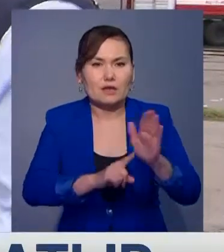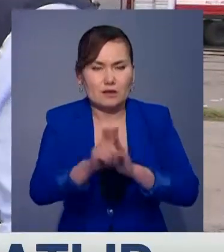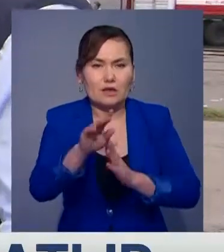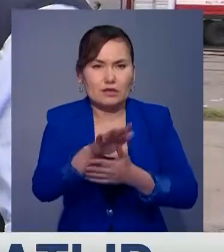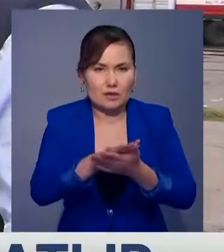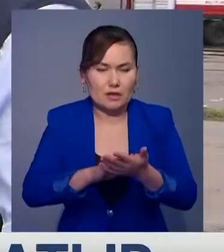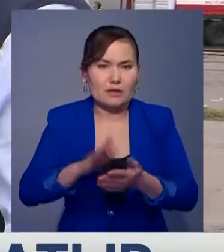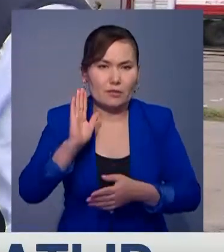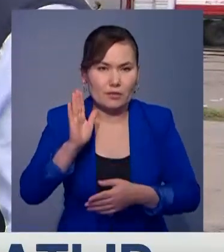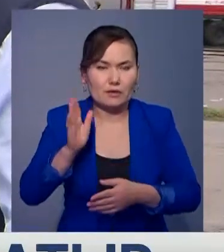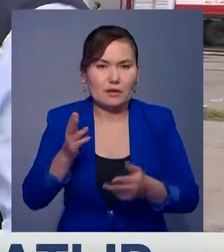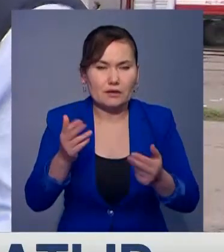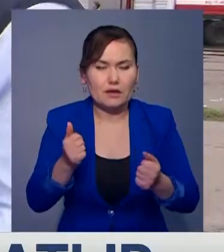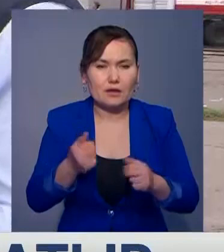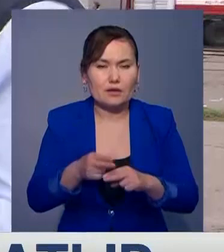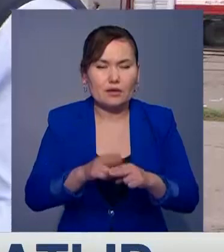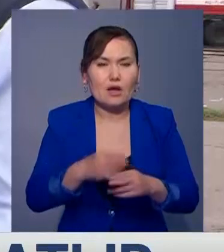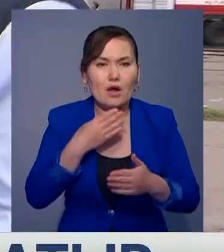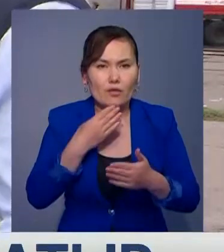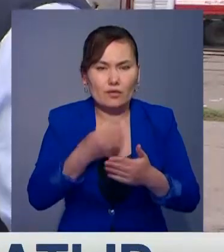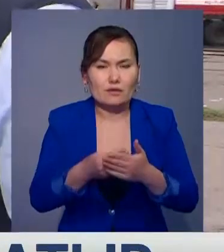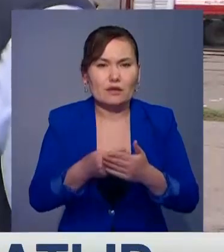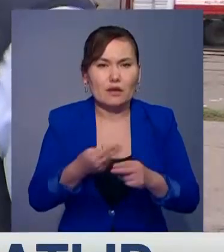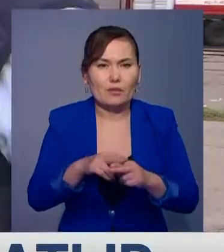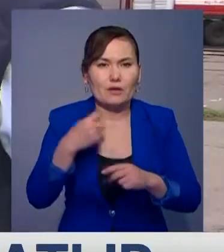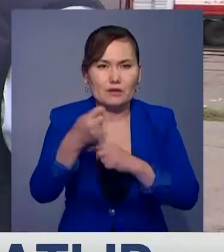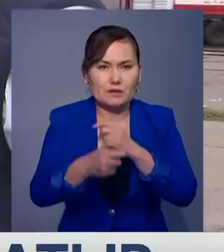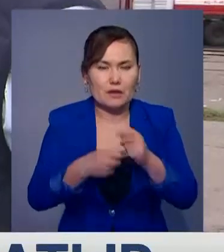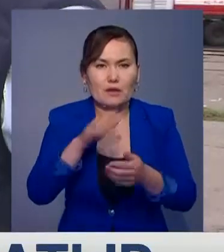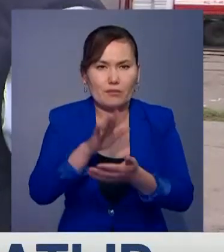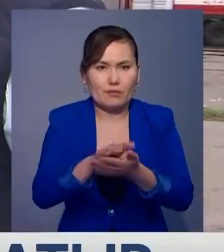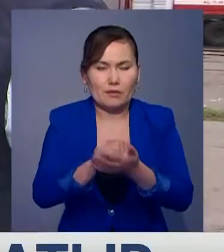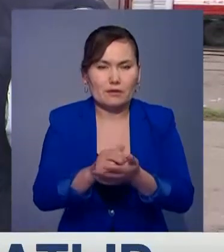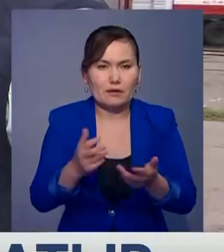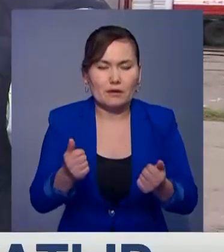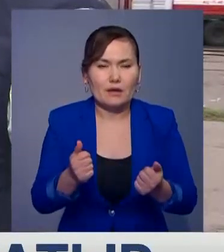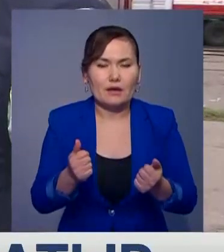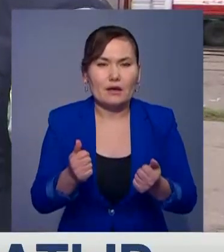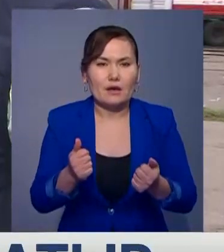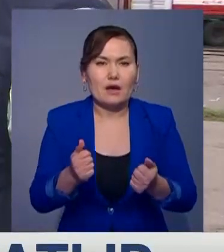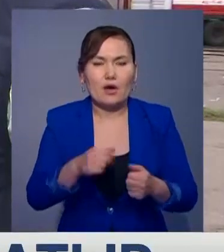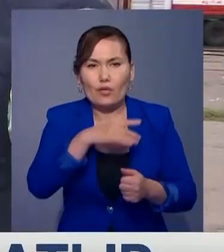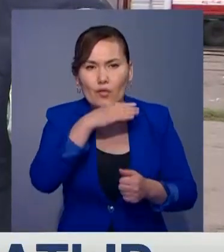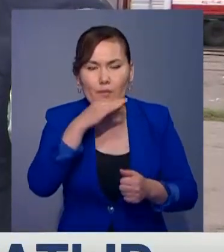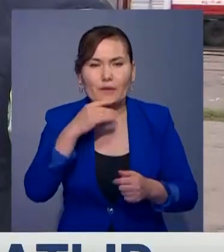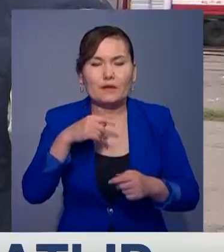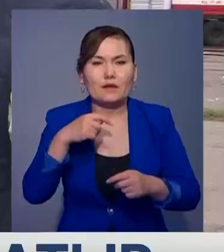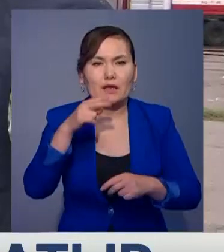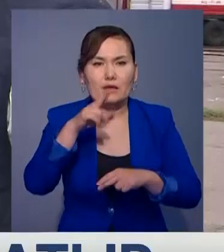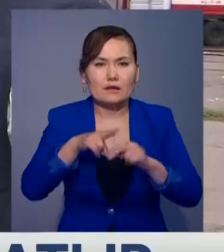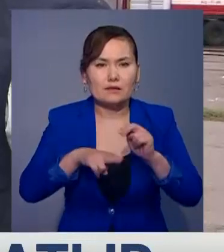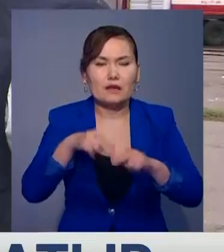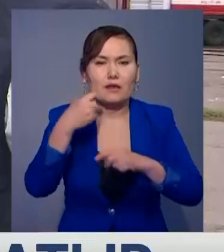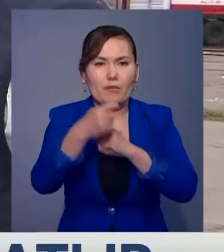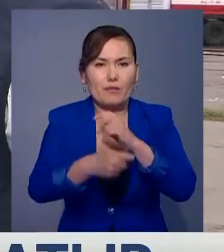енді. Сіздерге енді былай айтқан кезде өздеріңіз товарларыңызда қатты зардап шеккен жоқ, солай ма? Иә, негізінен біраз товар зардап шекті,